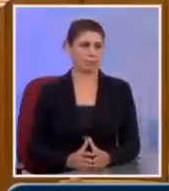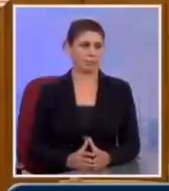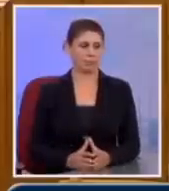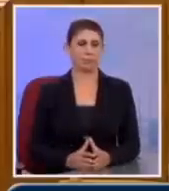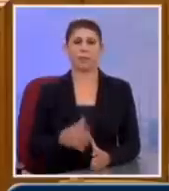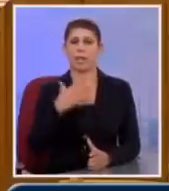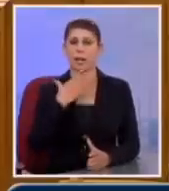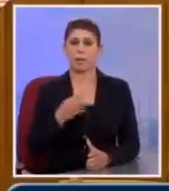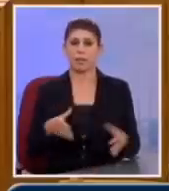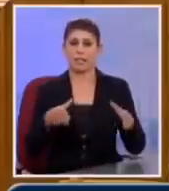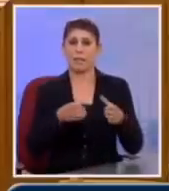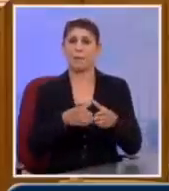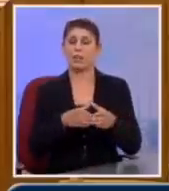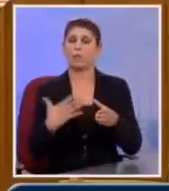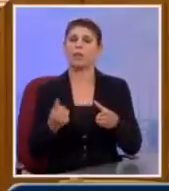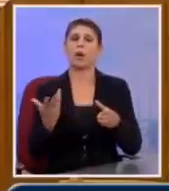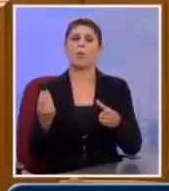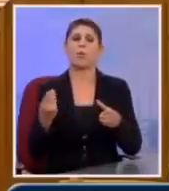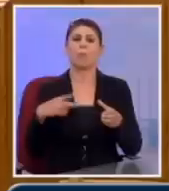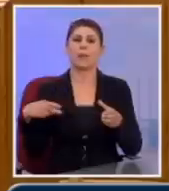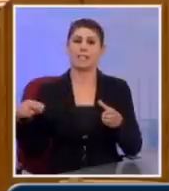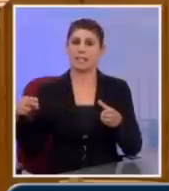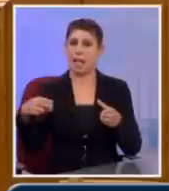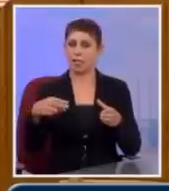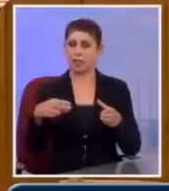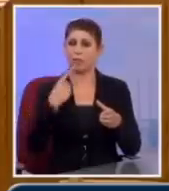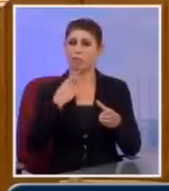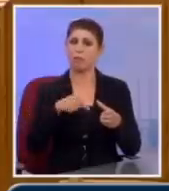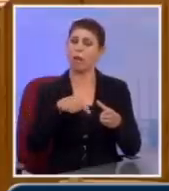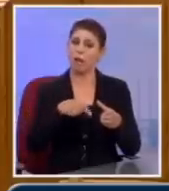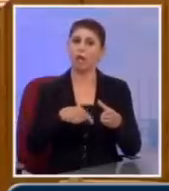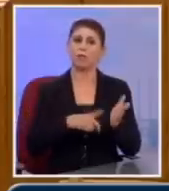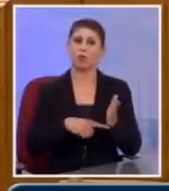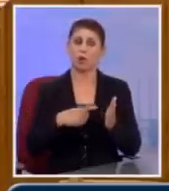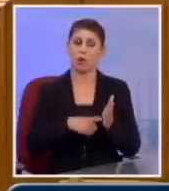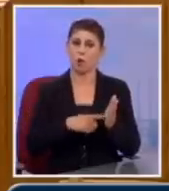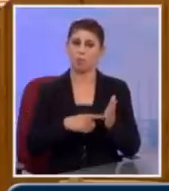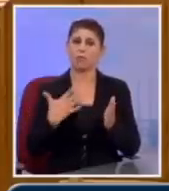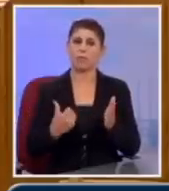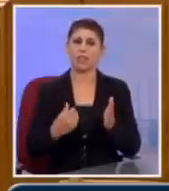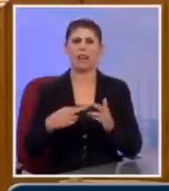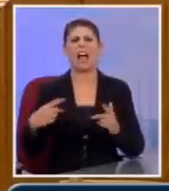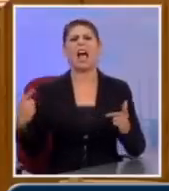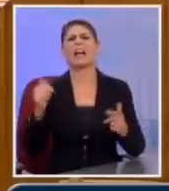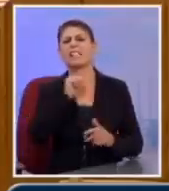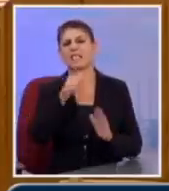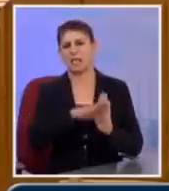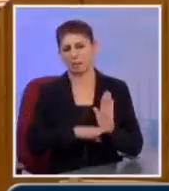στην Επιτροπή υπήρχαν διάφοροι συνάδελφοι που λέγανε ότι και αυτός ο νόμος θα κηρυχθεί